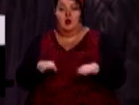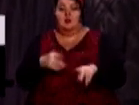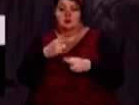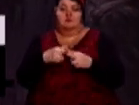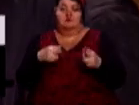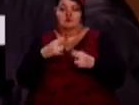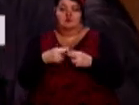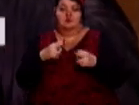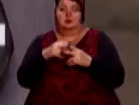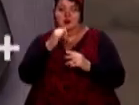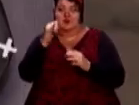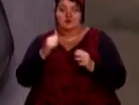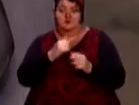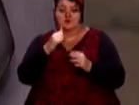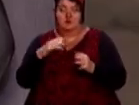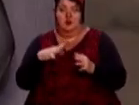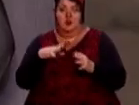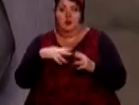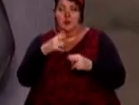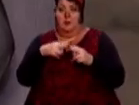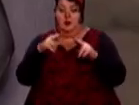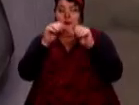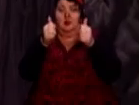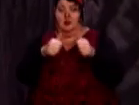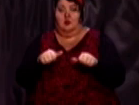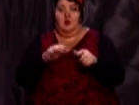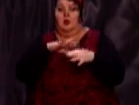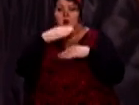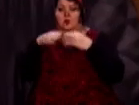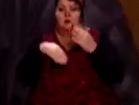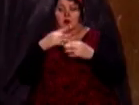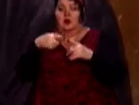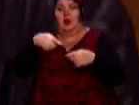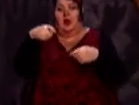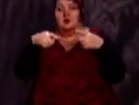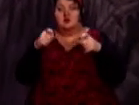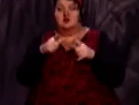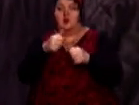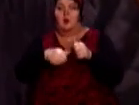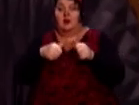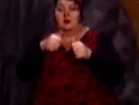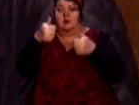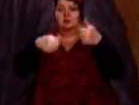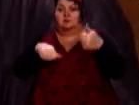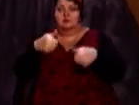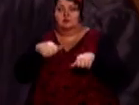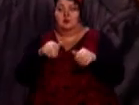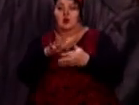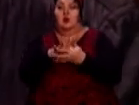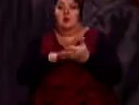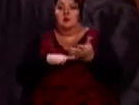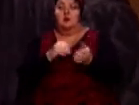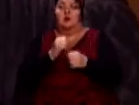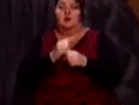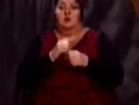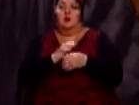кронштейні. Металічний каркас нагадує фігуру людини. Далі обертається дротом, чіпляються гачки, щоб глина не зісковзувала. Потім вже починали прокладку